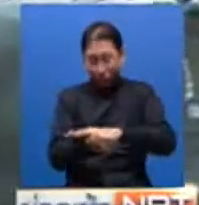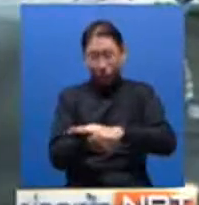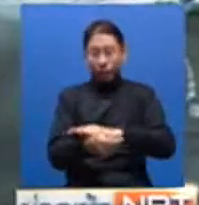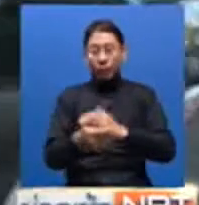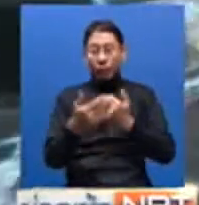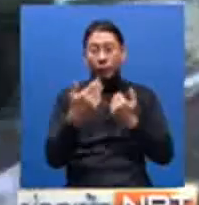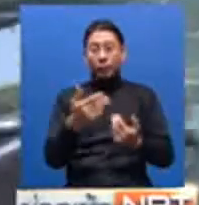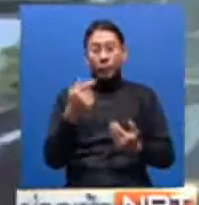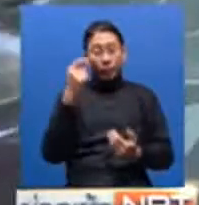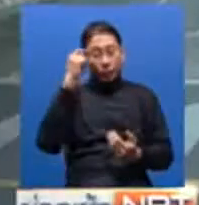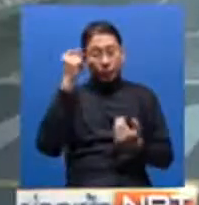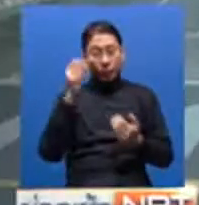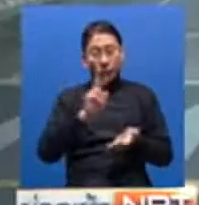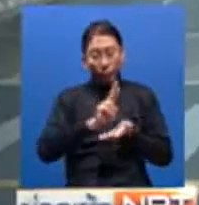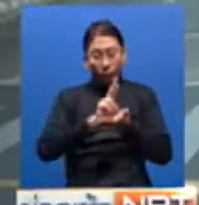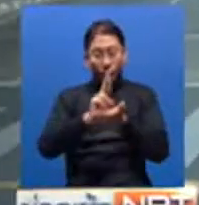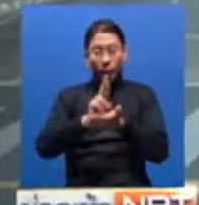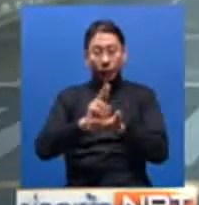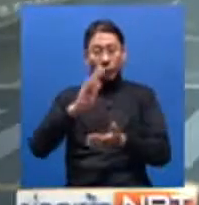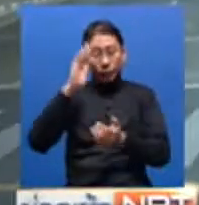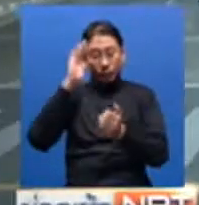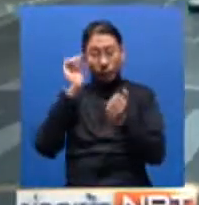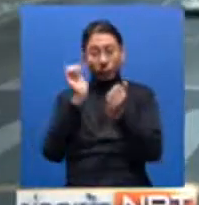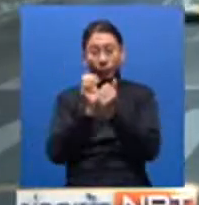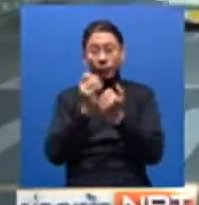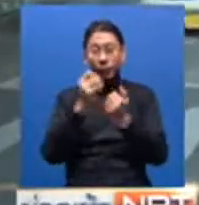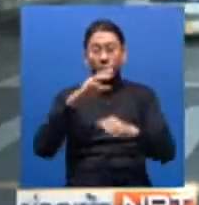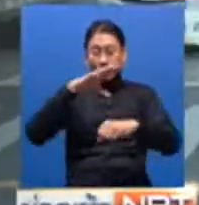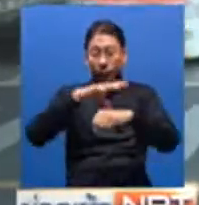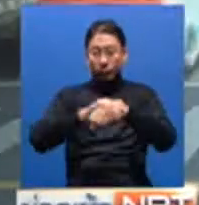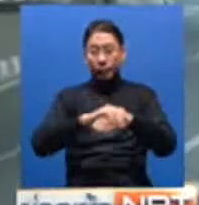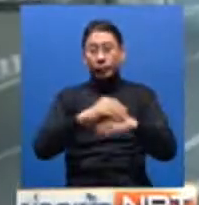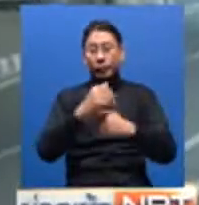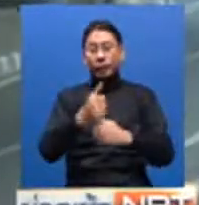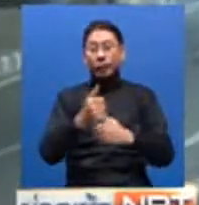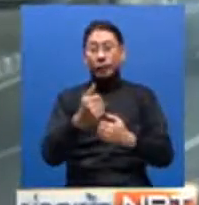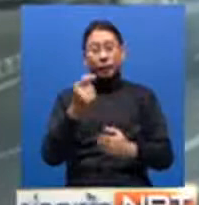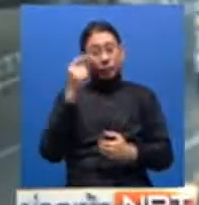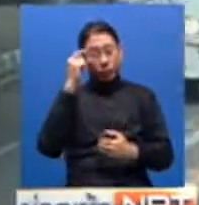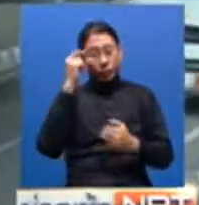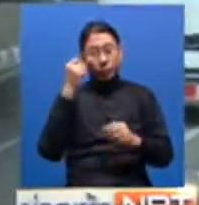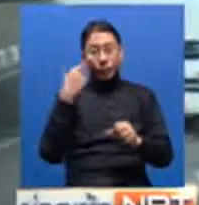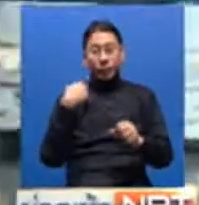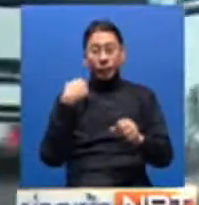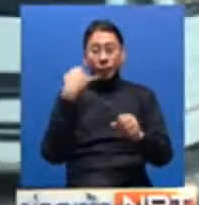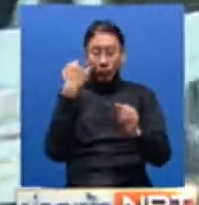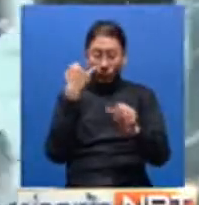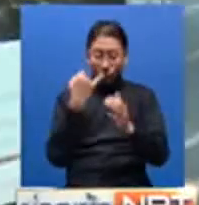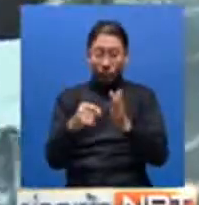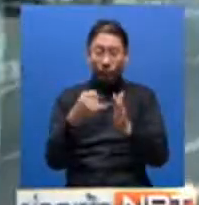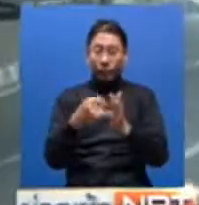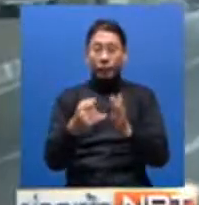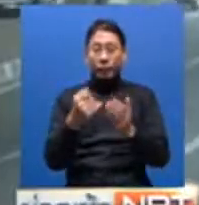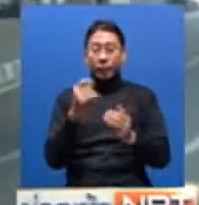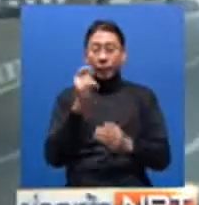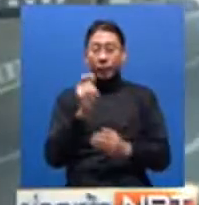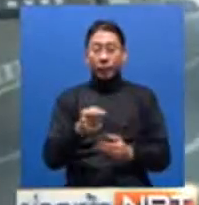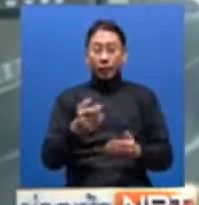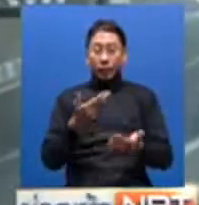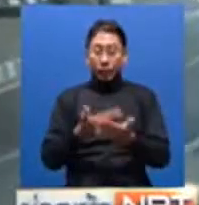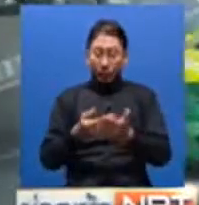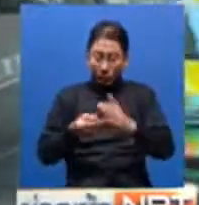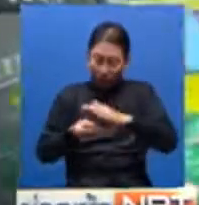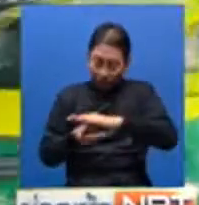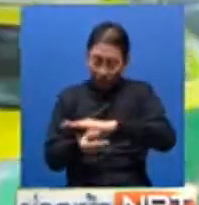พร้อมให้รางวัลนำจับกับตำรวจจราจรที่จับกุมได้เนื่องจากเป็นความผิดตามกฎหมายอาญาฐานให้